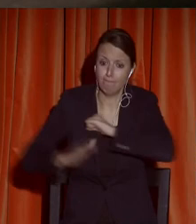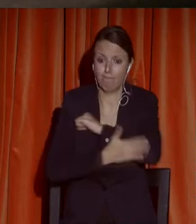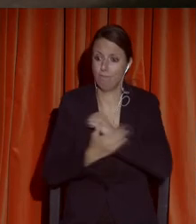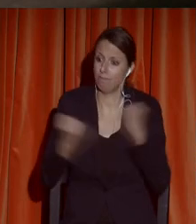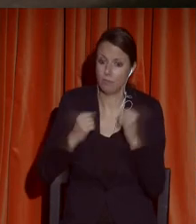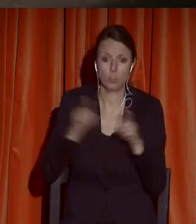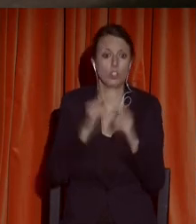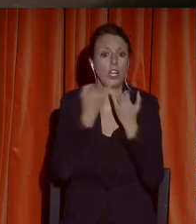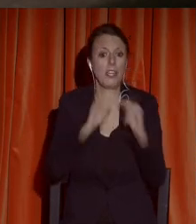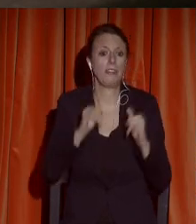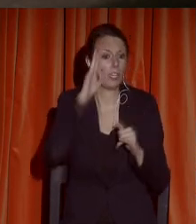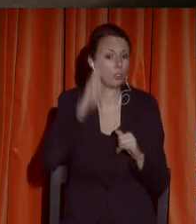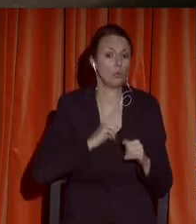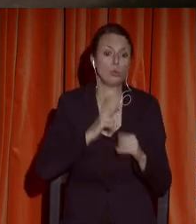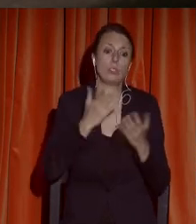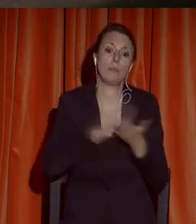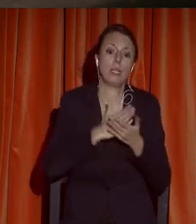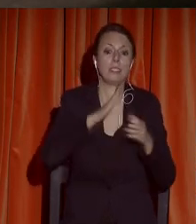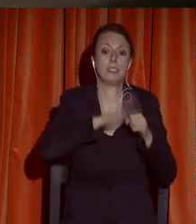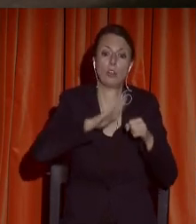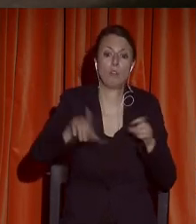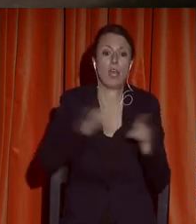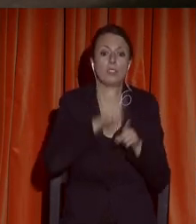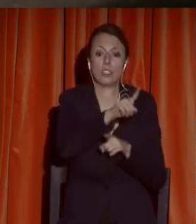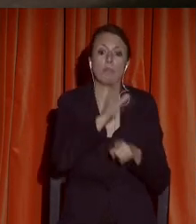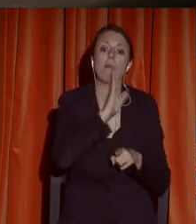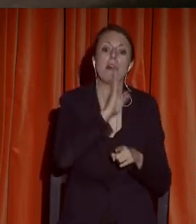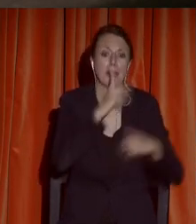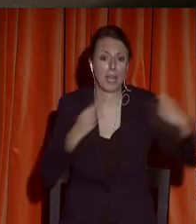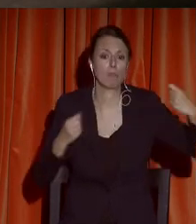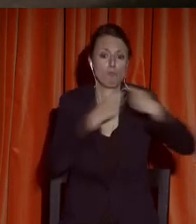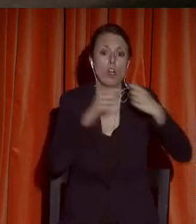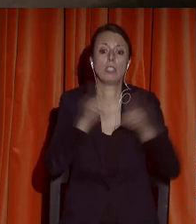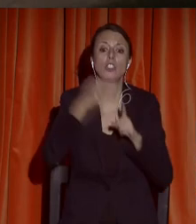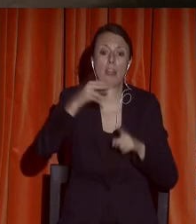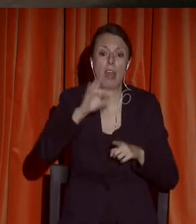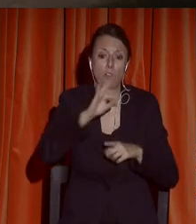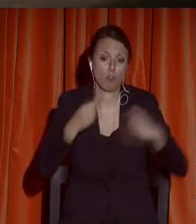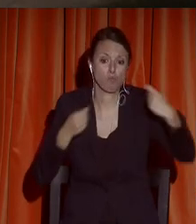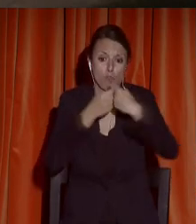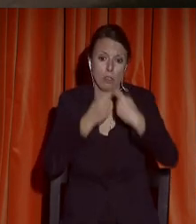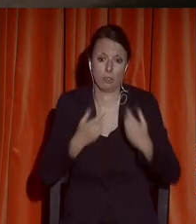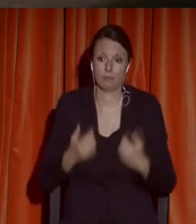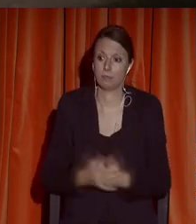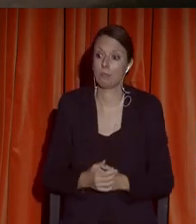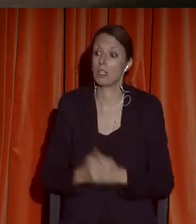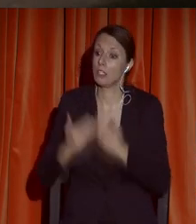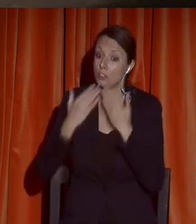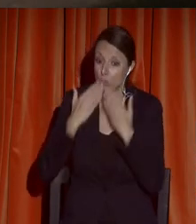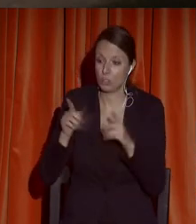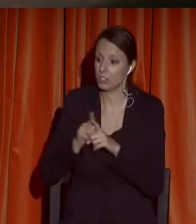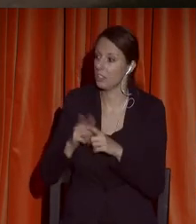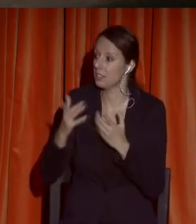międzynarodowych i tego porozumienia transatlantyckiego. Chciałabym podziękować panu Michałowi Boniemu, który